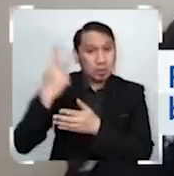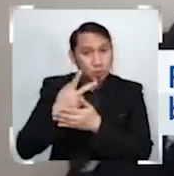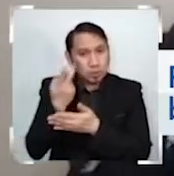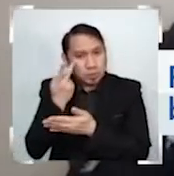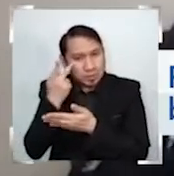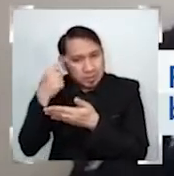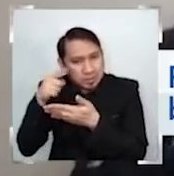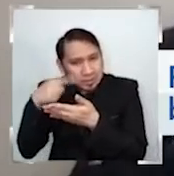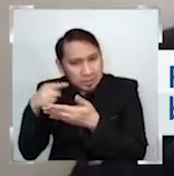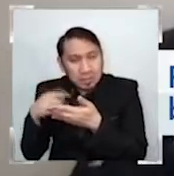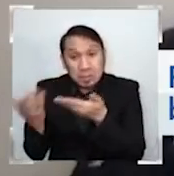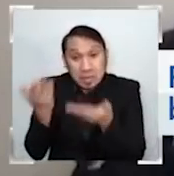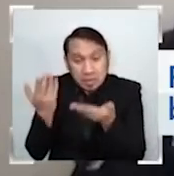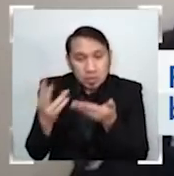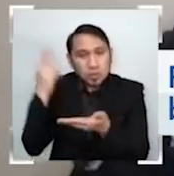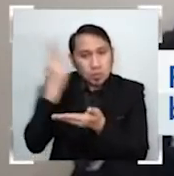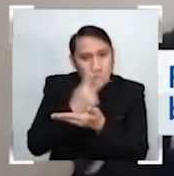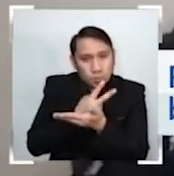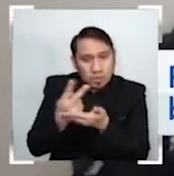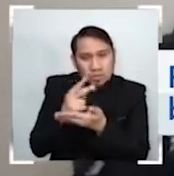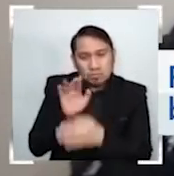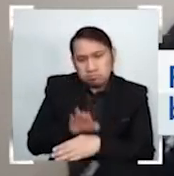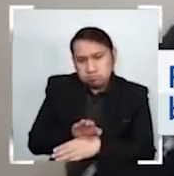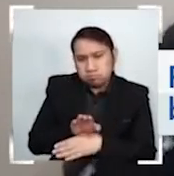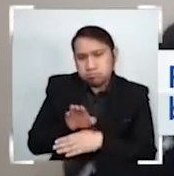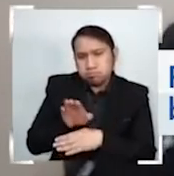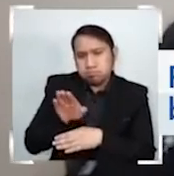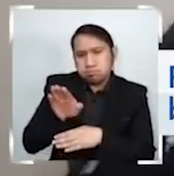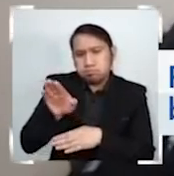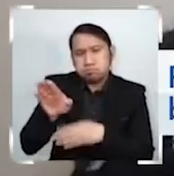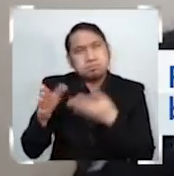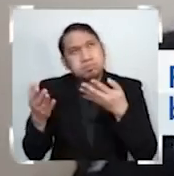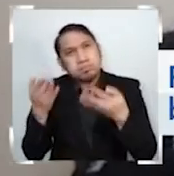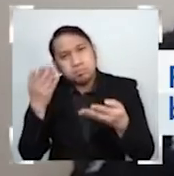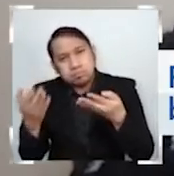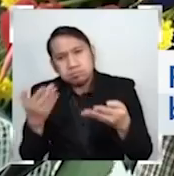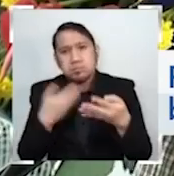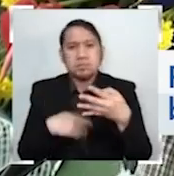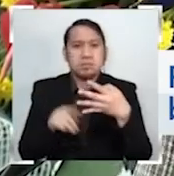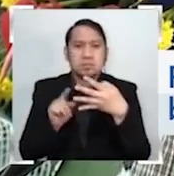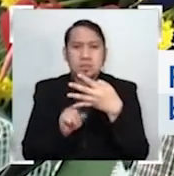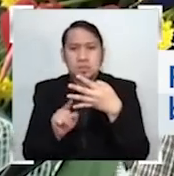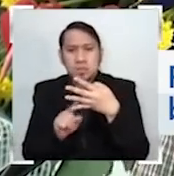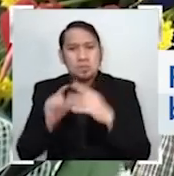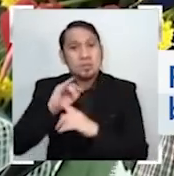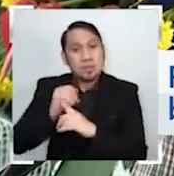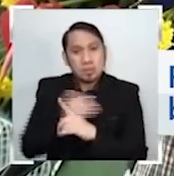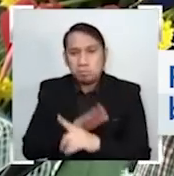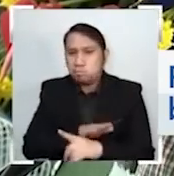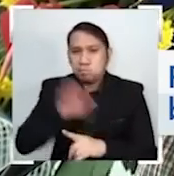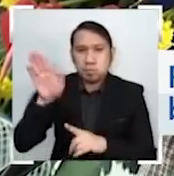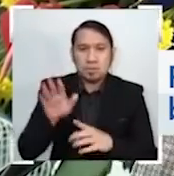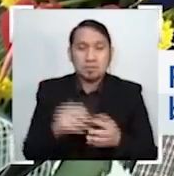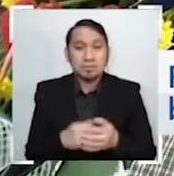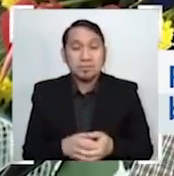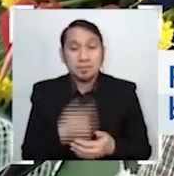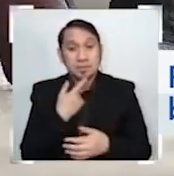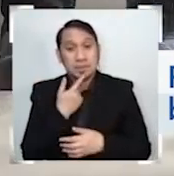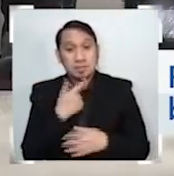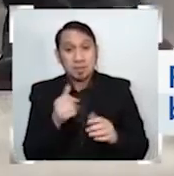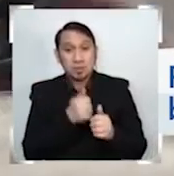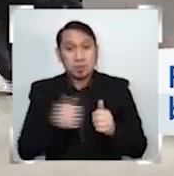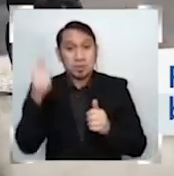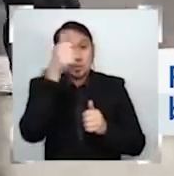they'll probably peak around the end of, towards the end of January. Ayon kay Health Secretary Francisco Duque